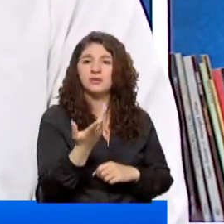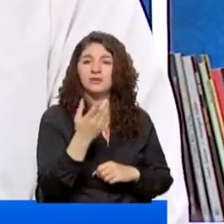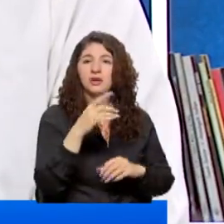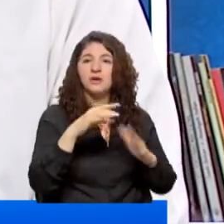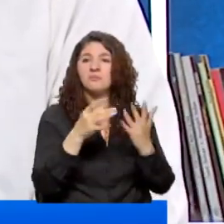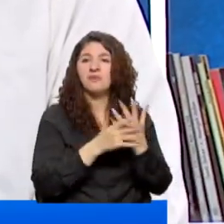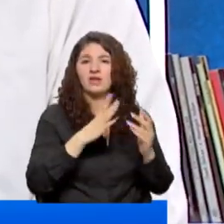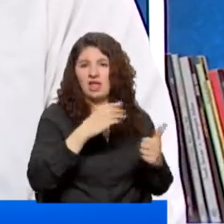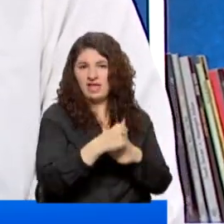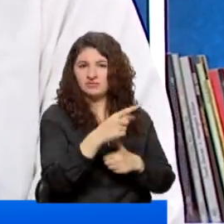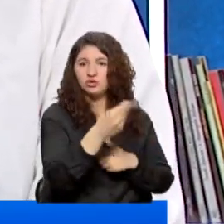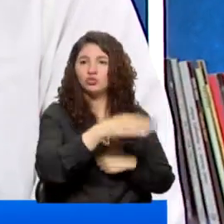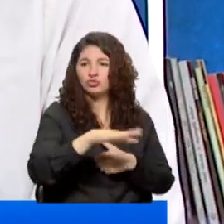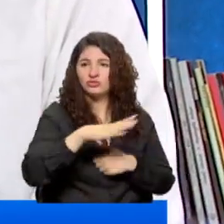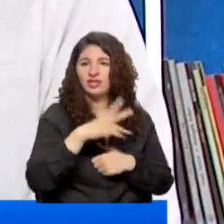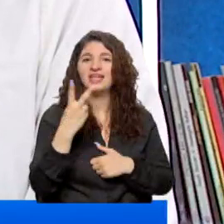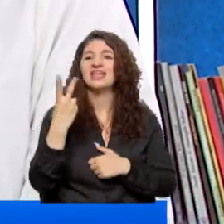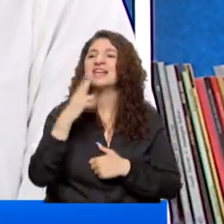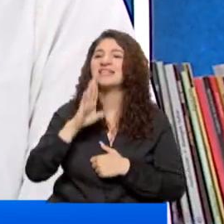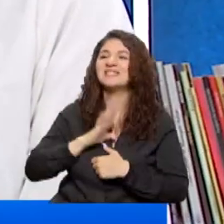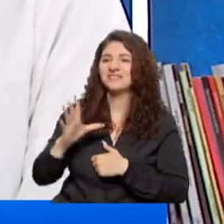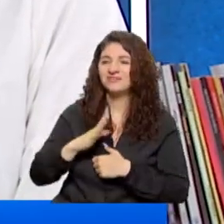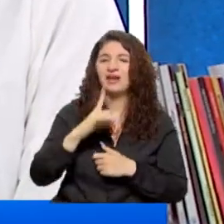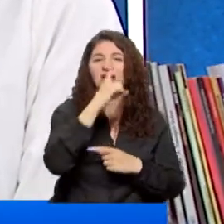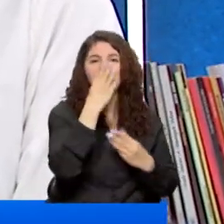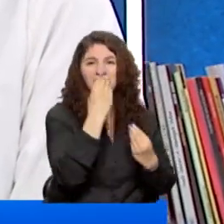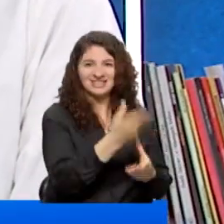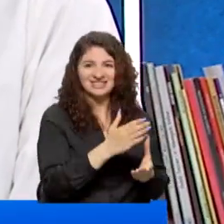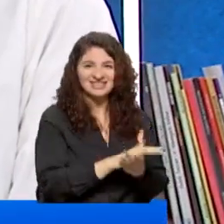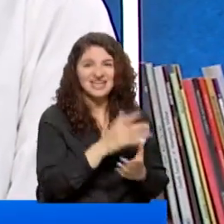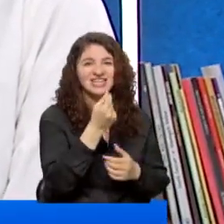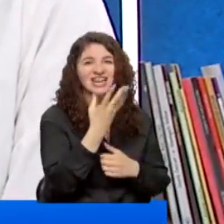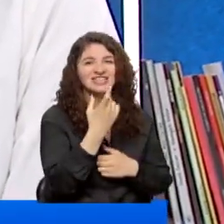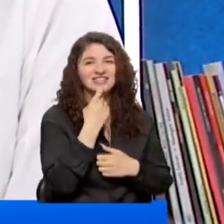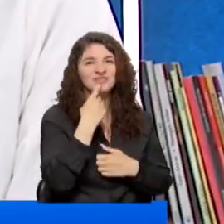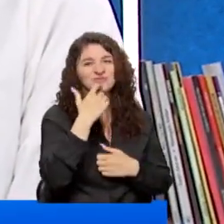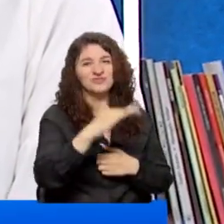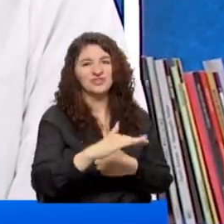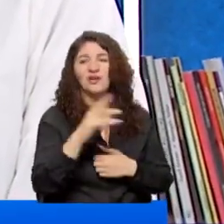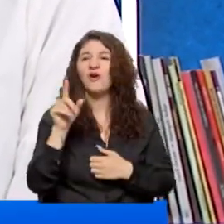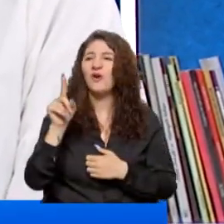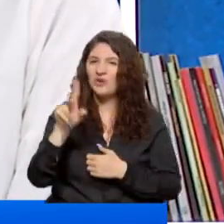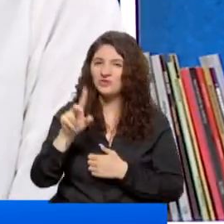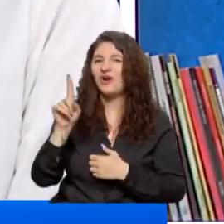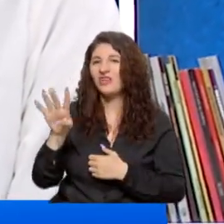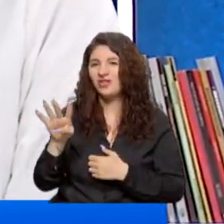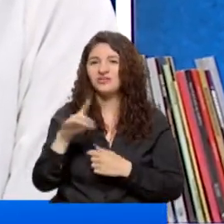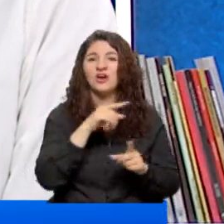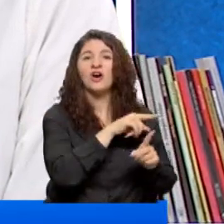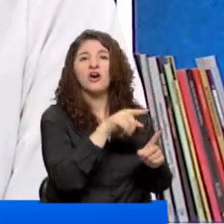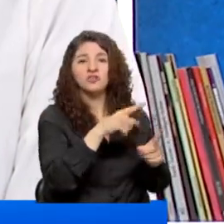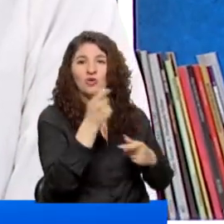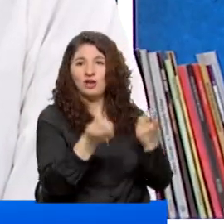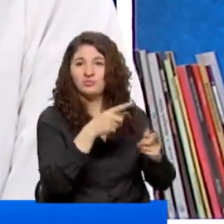parmağınıza yüzük da evlisiniz Çocuk var mı iki tane kızın var Allah bağışlasın Zal kaç yaşında küçükler 13-14 daha küçük